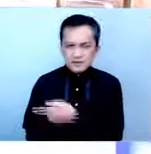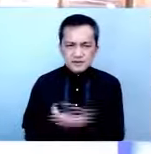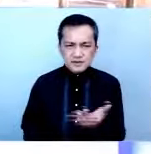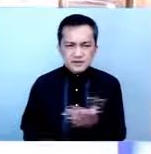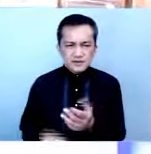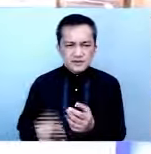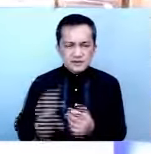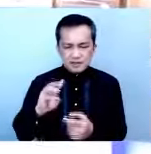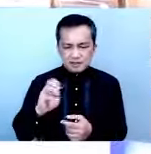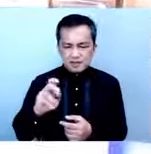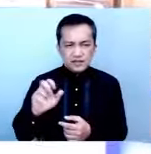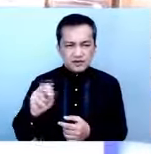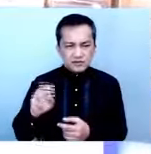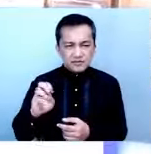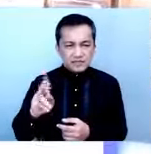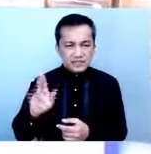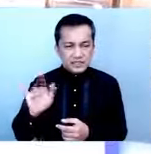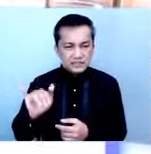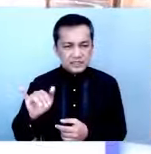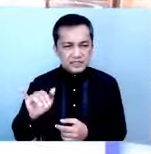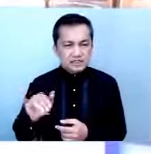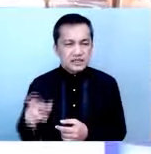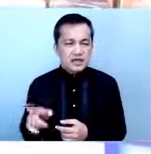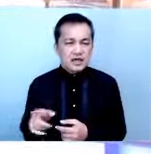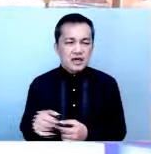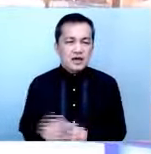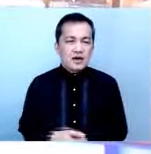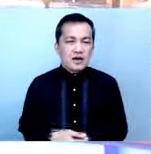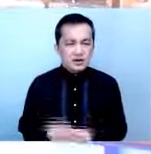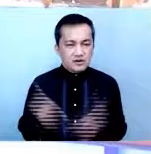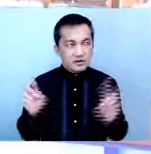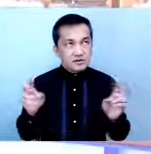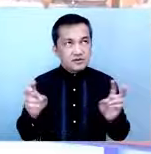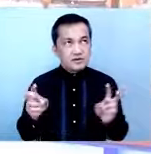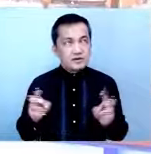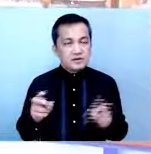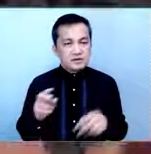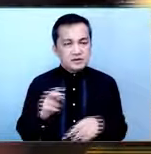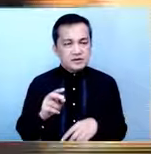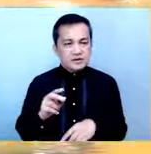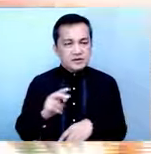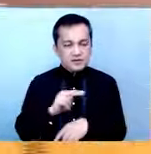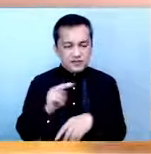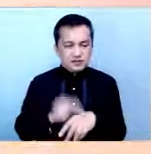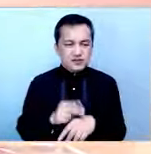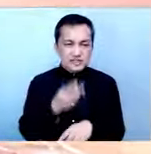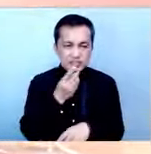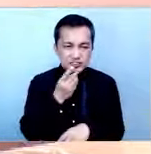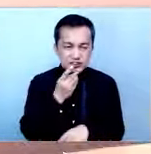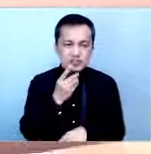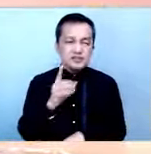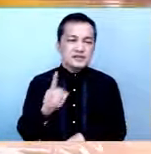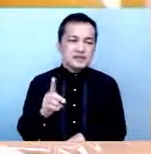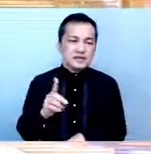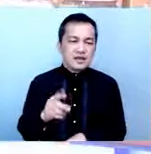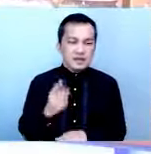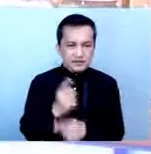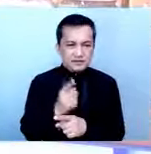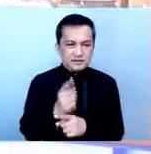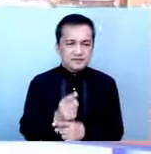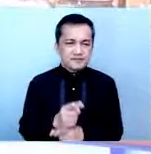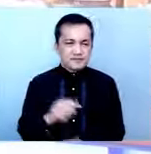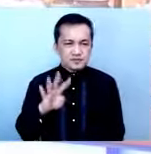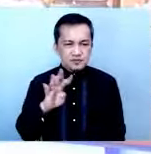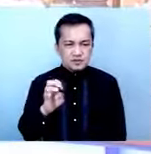the melon medley. Yung actual melon product? We call it the pambansang dessert. Ay, pambansang dessert, tamang-tama. Pala yung ganito. It's 400